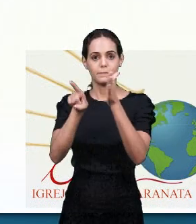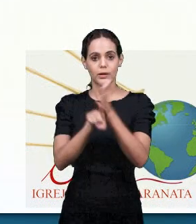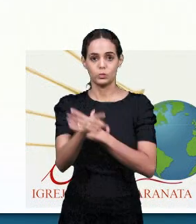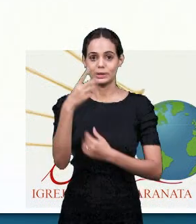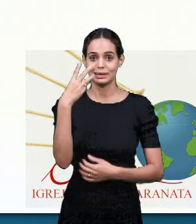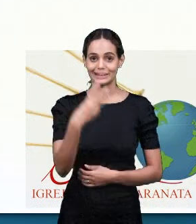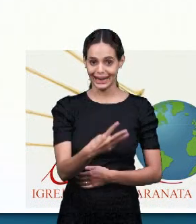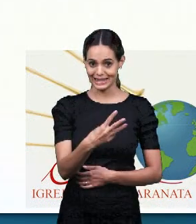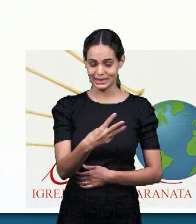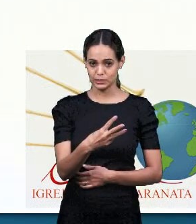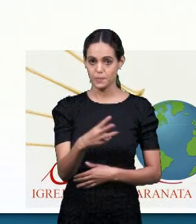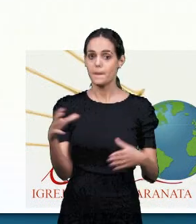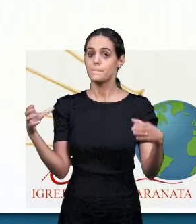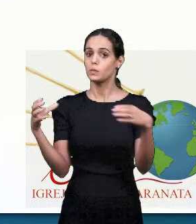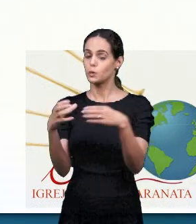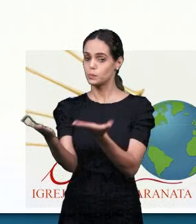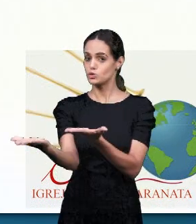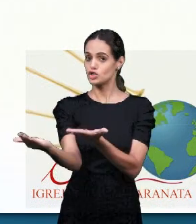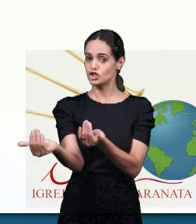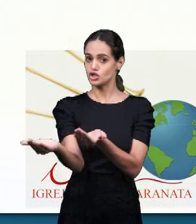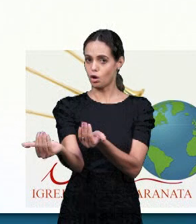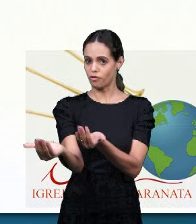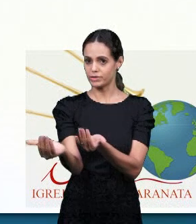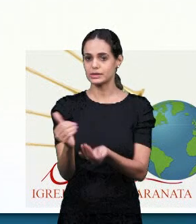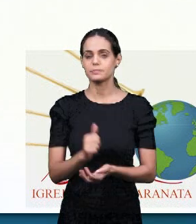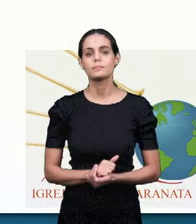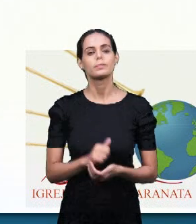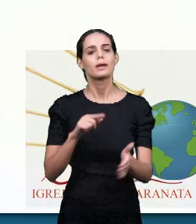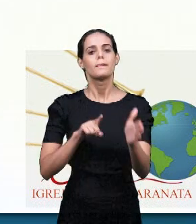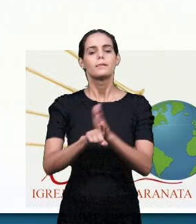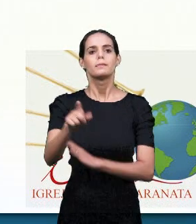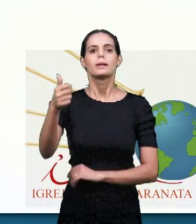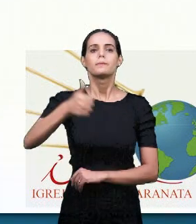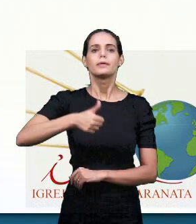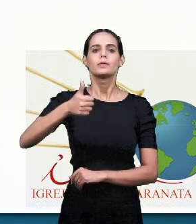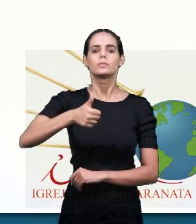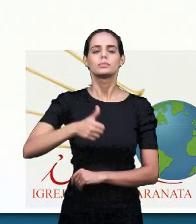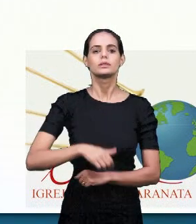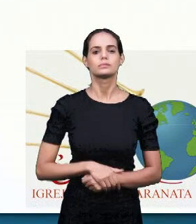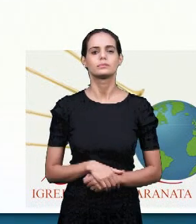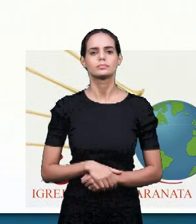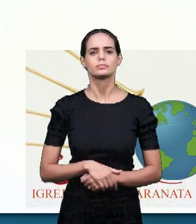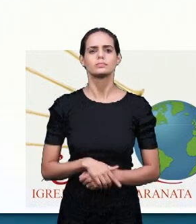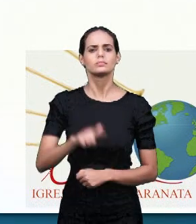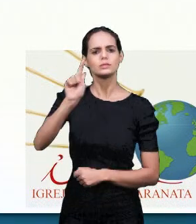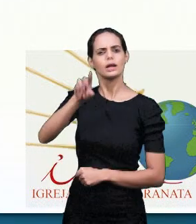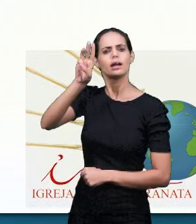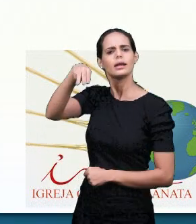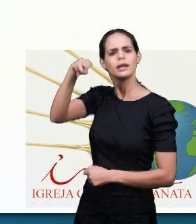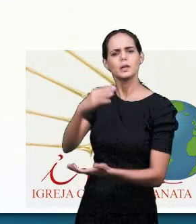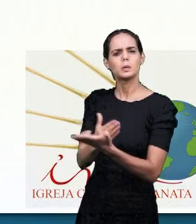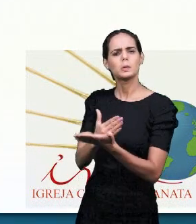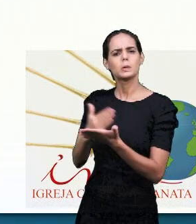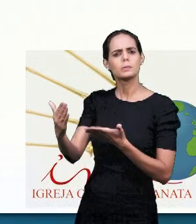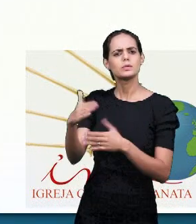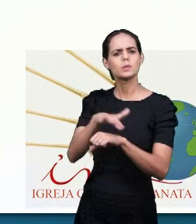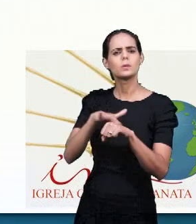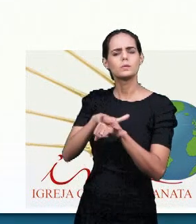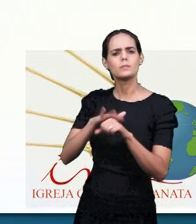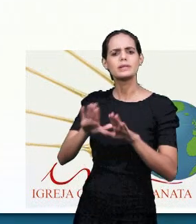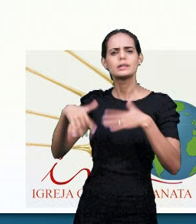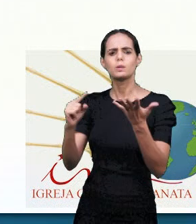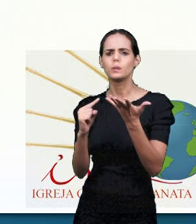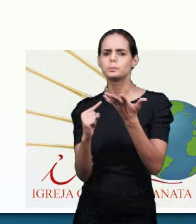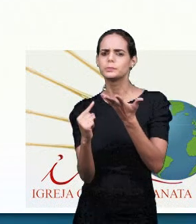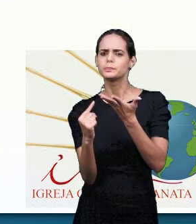Nous allons voir 3 questions pour les jeunes. La première est, qui a commencé la conversation